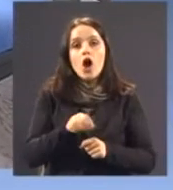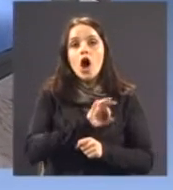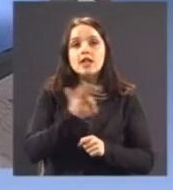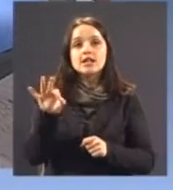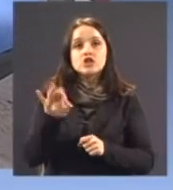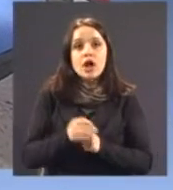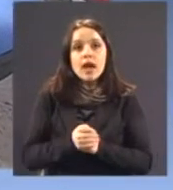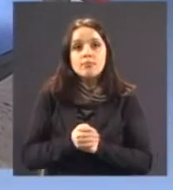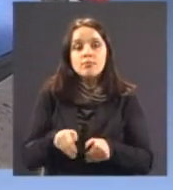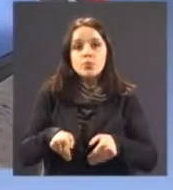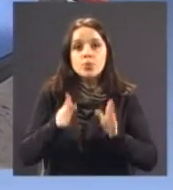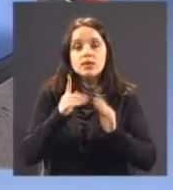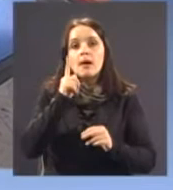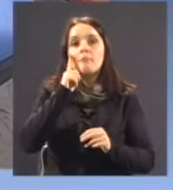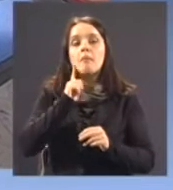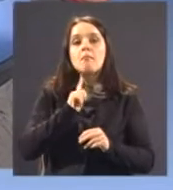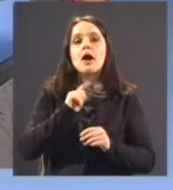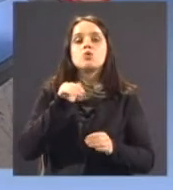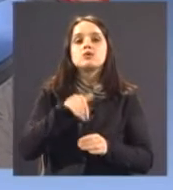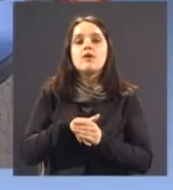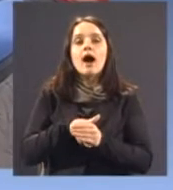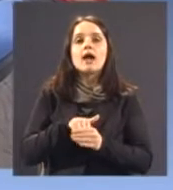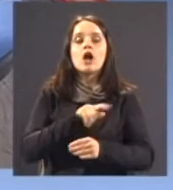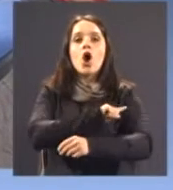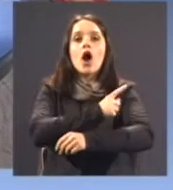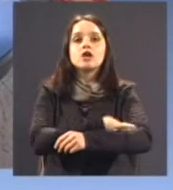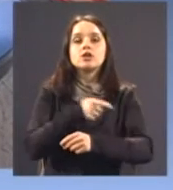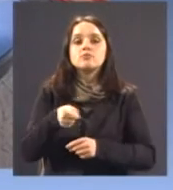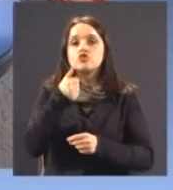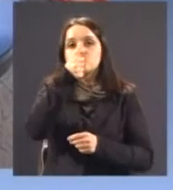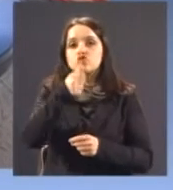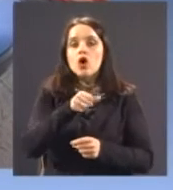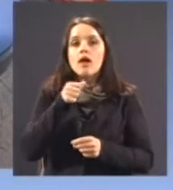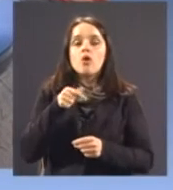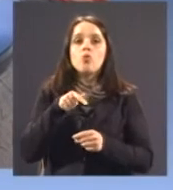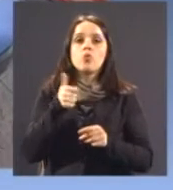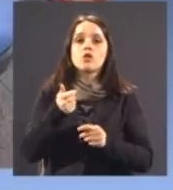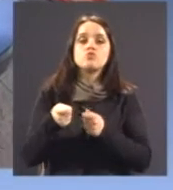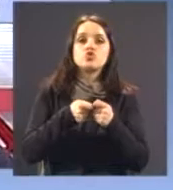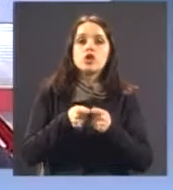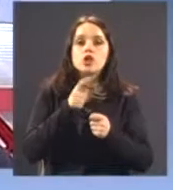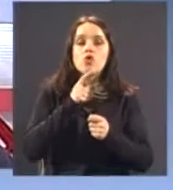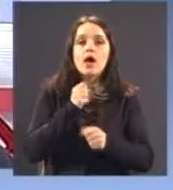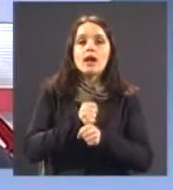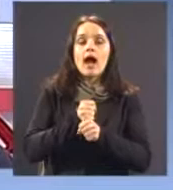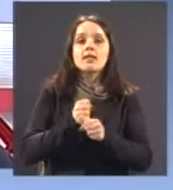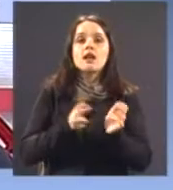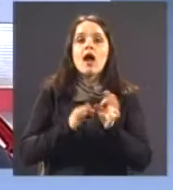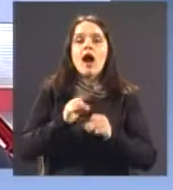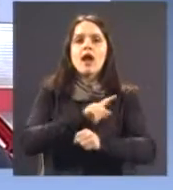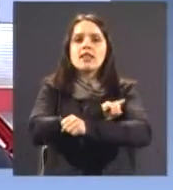je ojačana time što je zapravo u jednom udruženju koje radi na jačanju roditelja i točno je znala